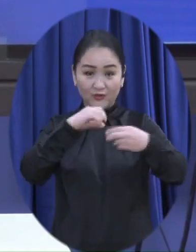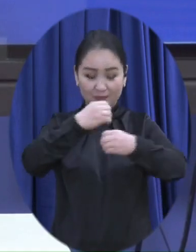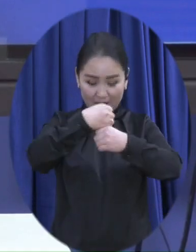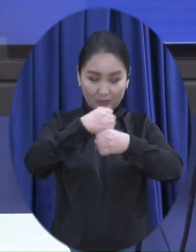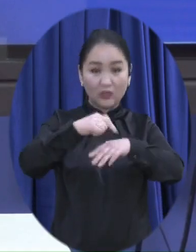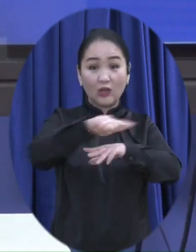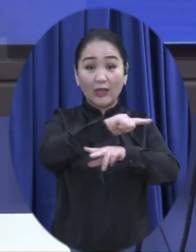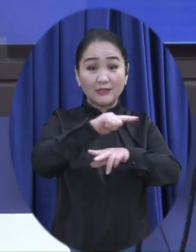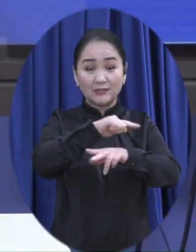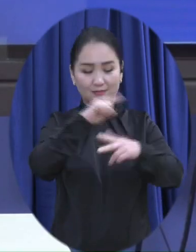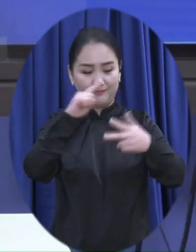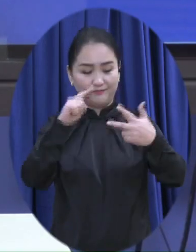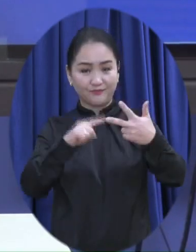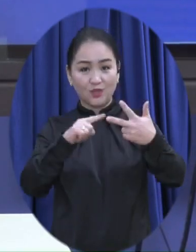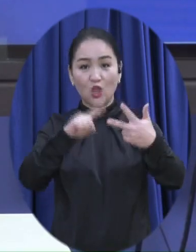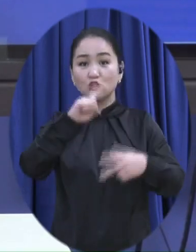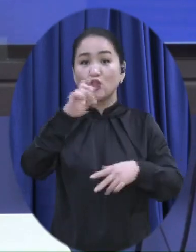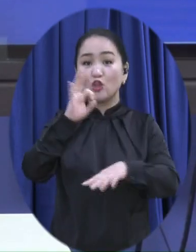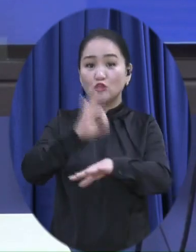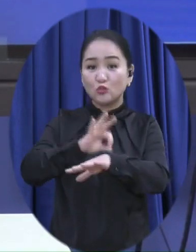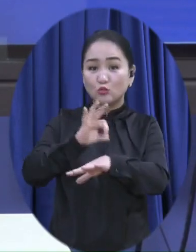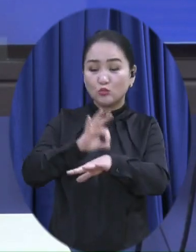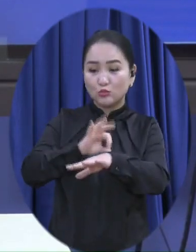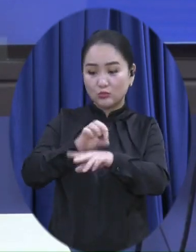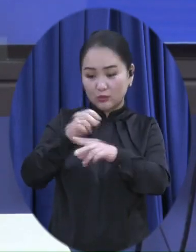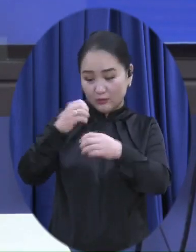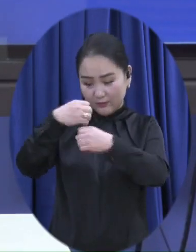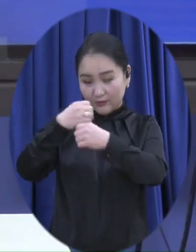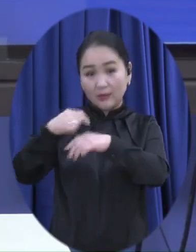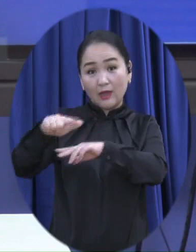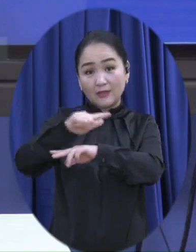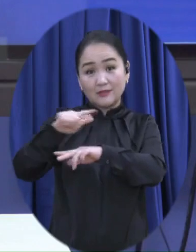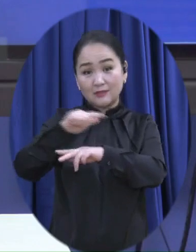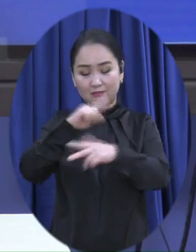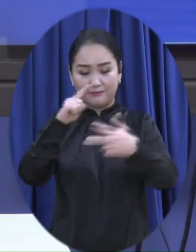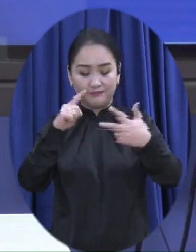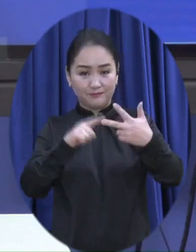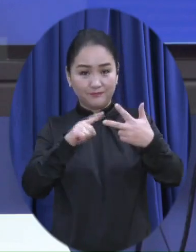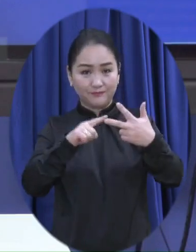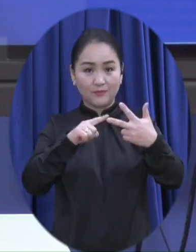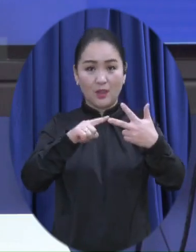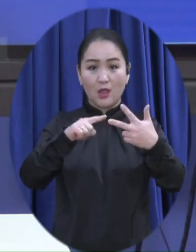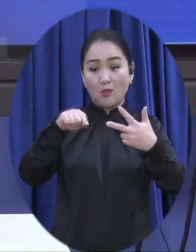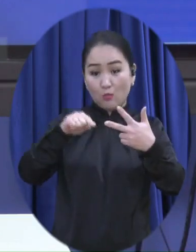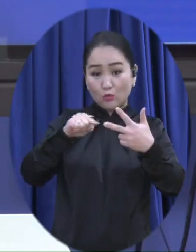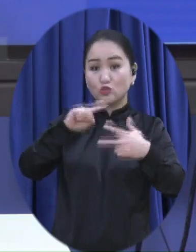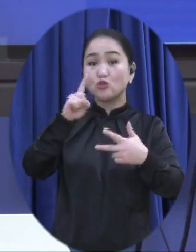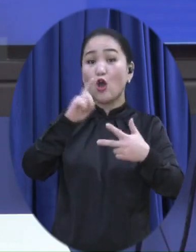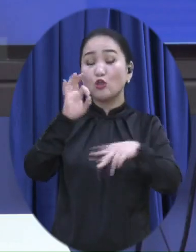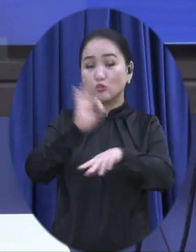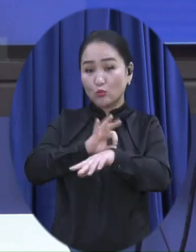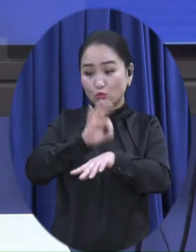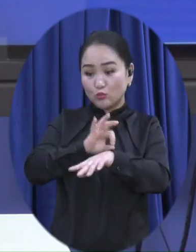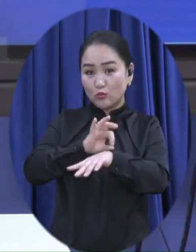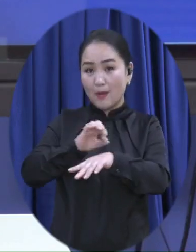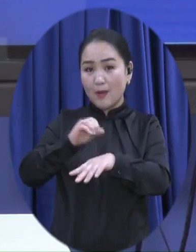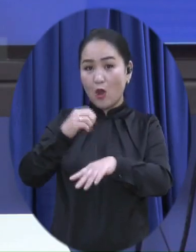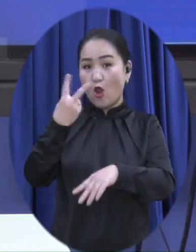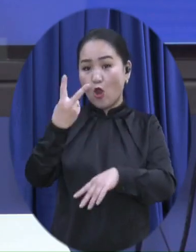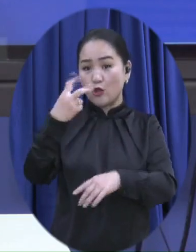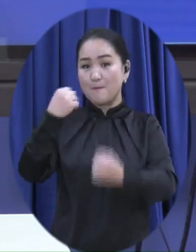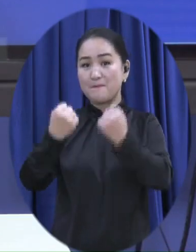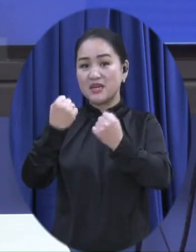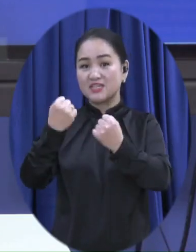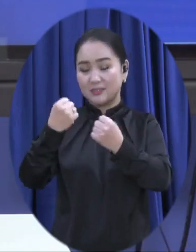лаборатори, зоонозын өвчин судлалын үндэсний төвийн вирус судлалын лаборатори, мөн зоонозын өвчин судлалын үндэсний төвийн 2 авто